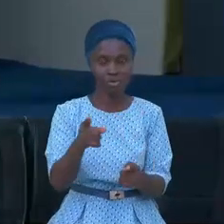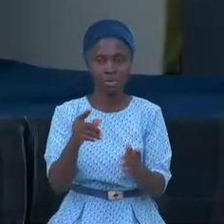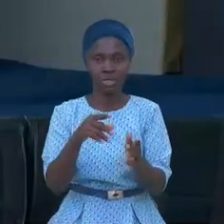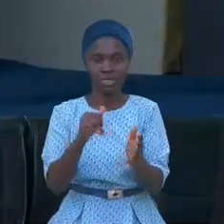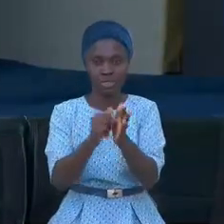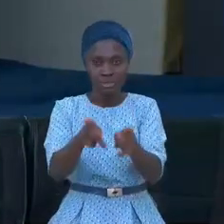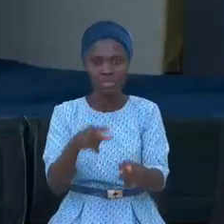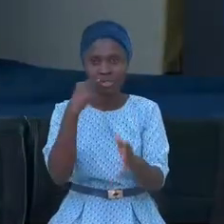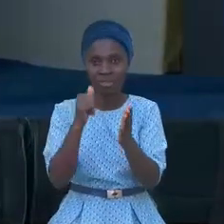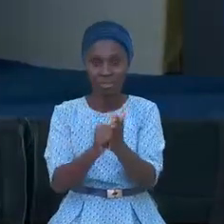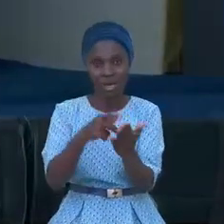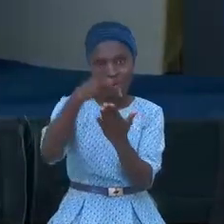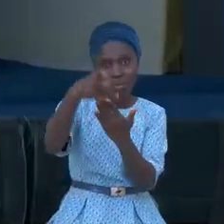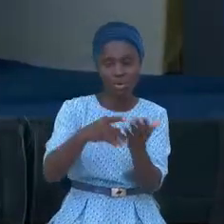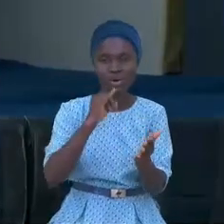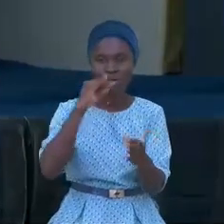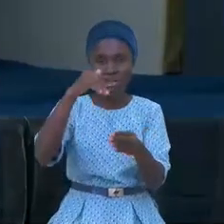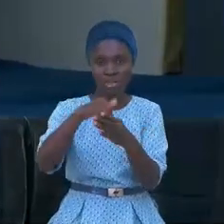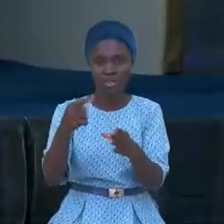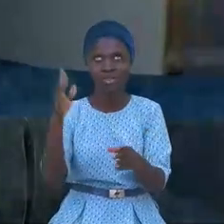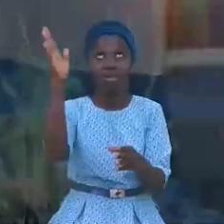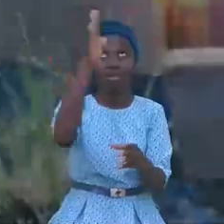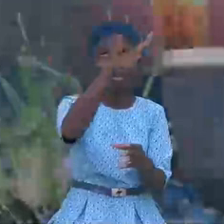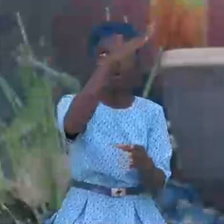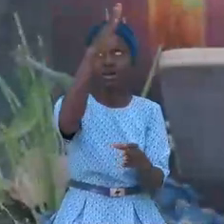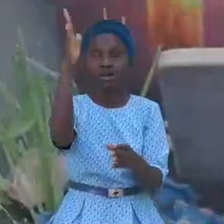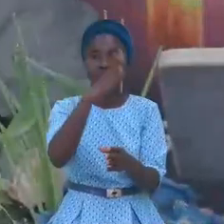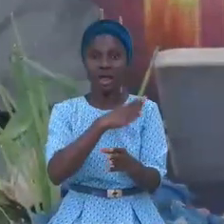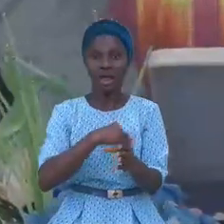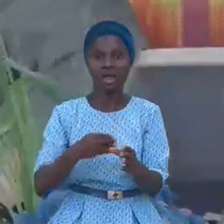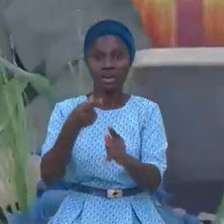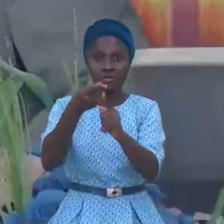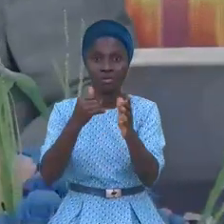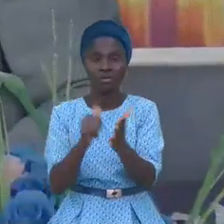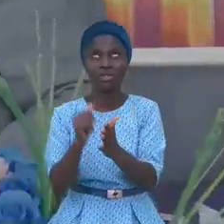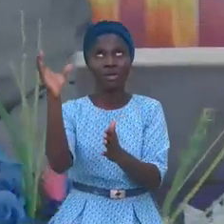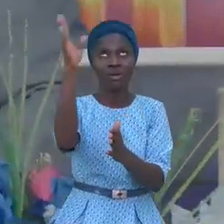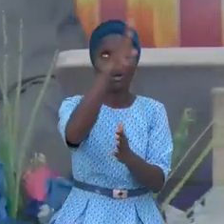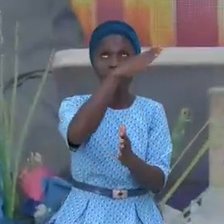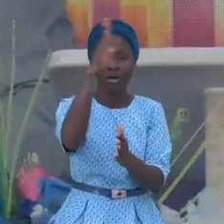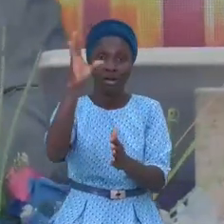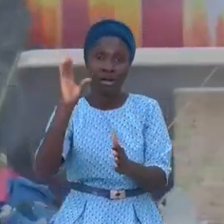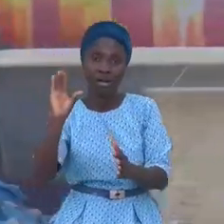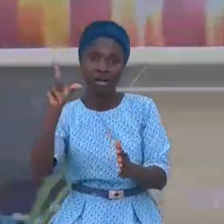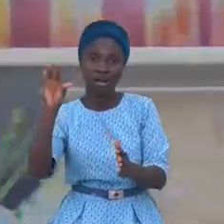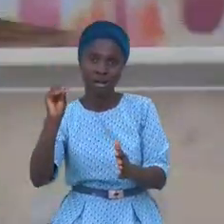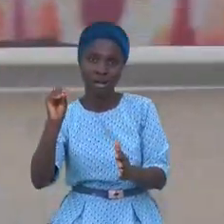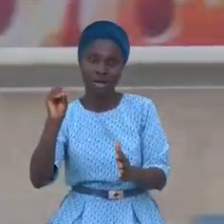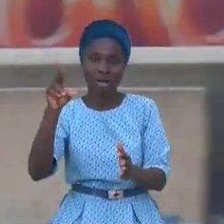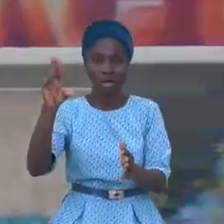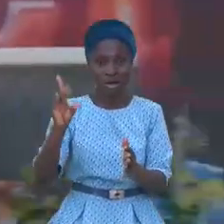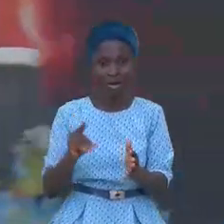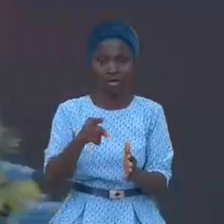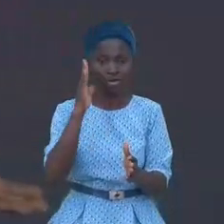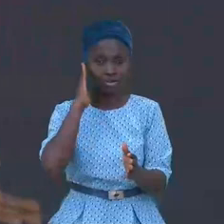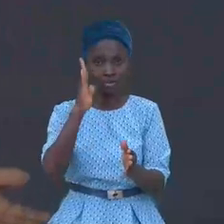le cloud. Et pour que le cloud, tu dois télécharger cela dans ton système. Et tu